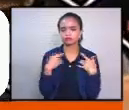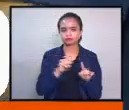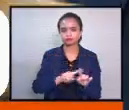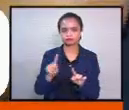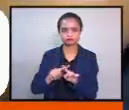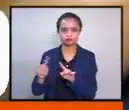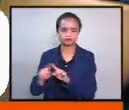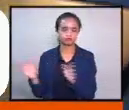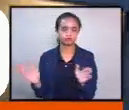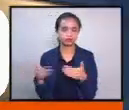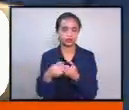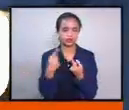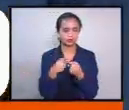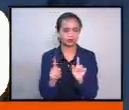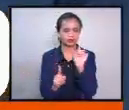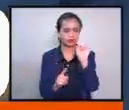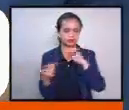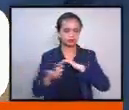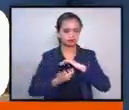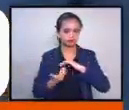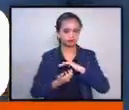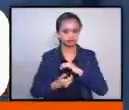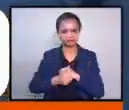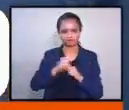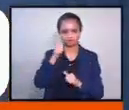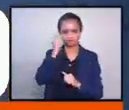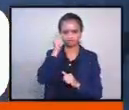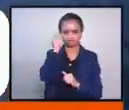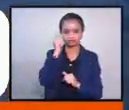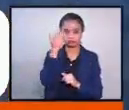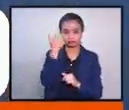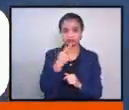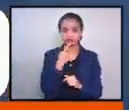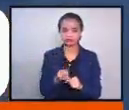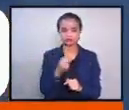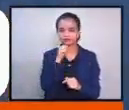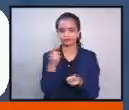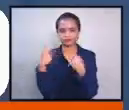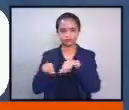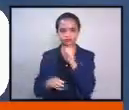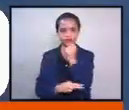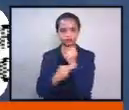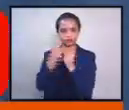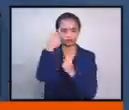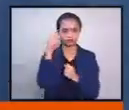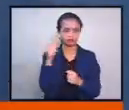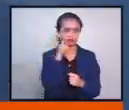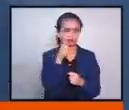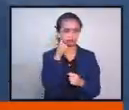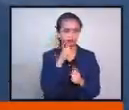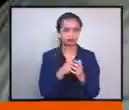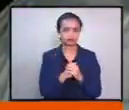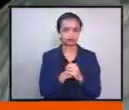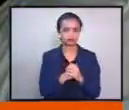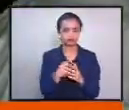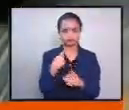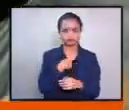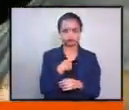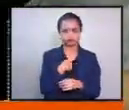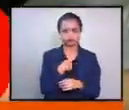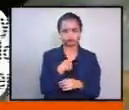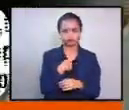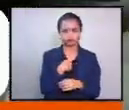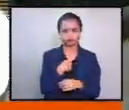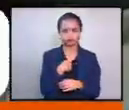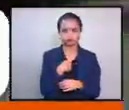rooms to. Pero ang isang customer bumalaga dahil hindi naman daw siya nagpunta sa hotel para sa babae. I'm only want to